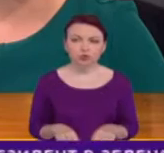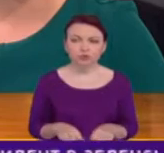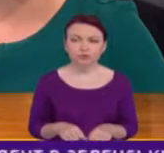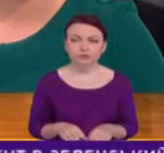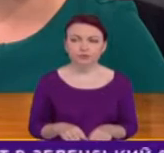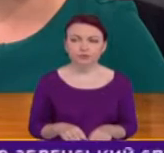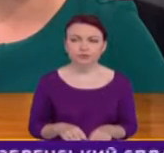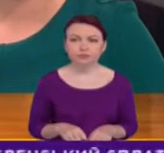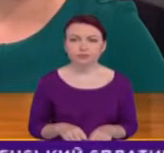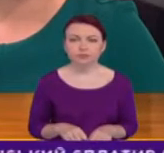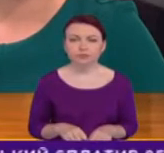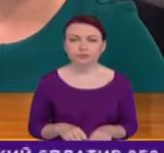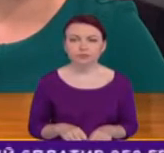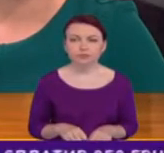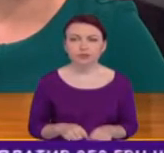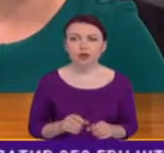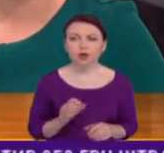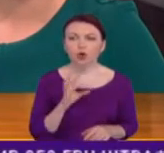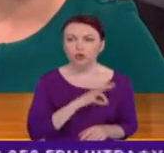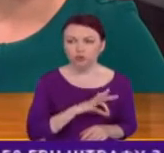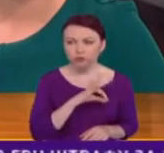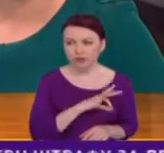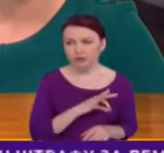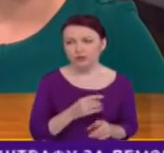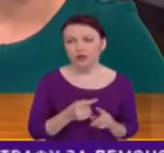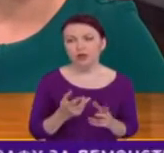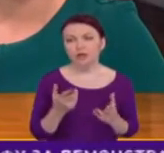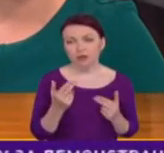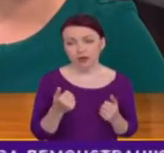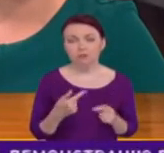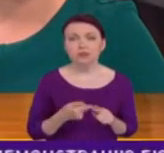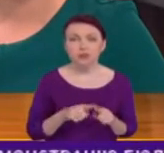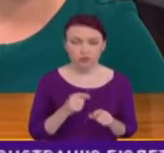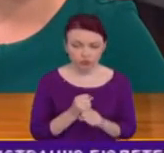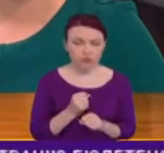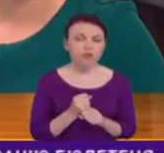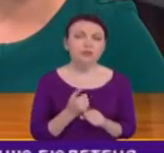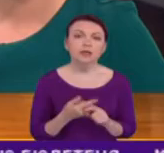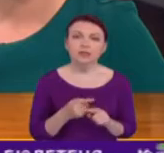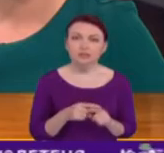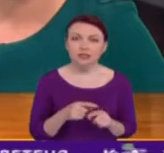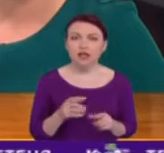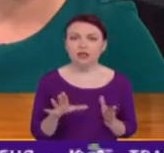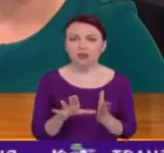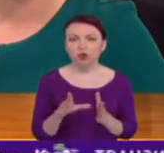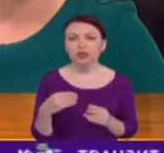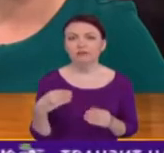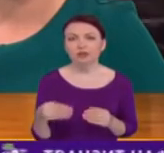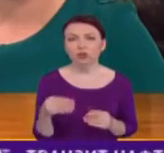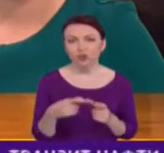можуть, чим кияни можуть зараз користуватися, і ми можемо сказати, що да, так, ми це зробили, це саме електронний квиток,